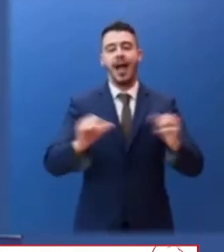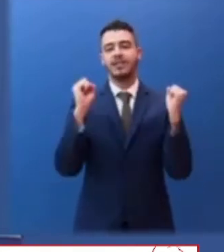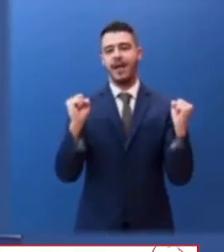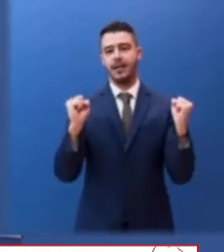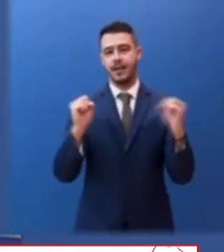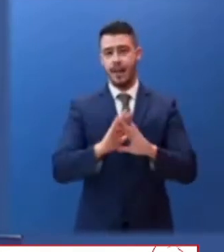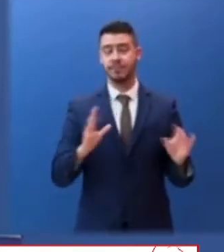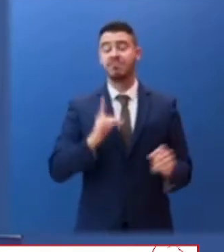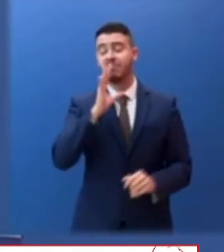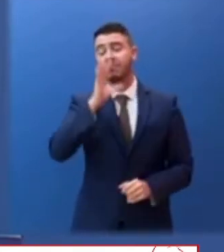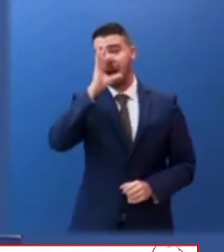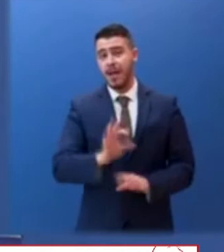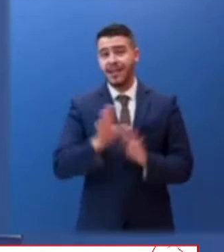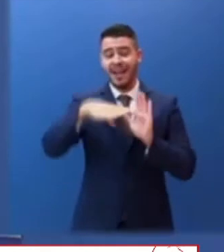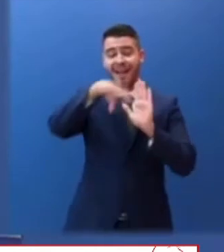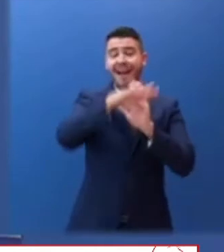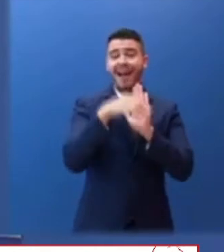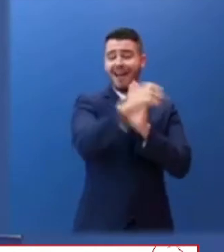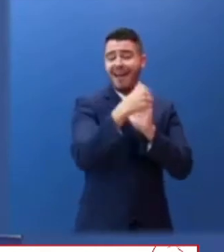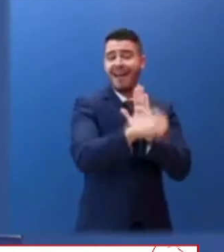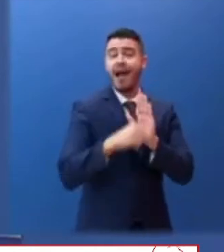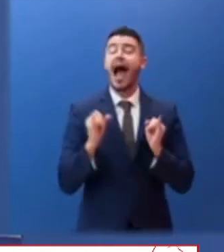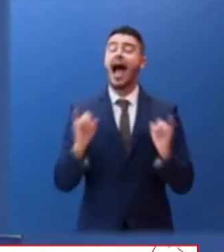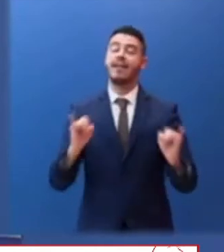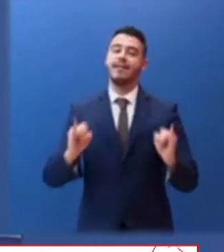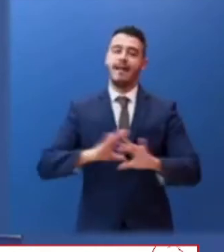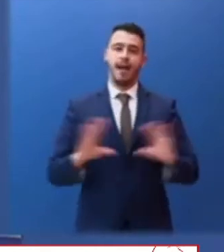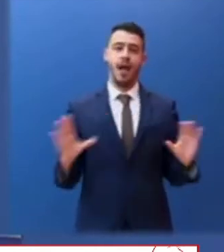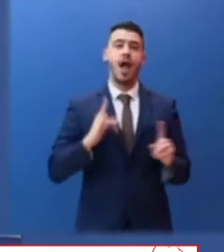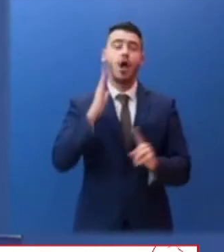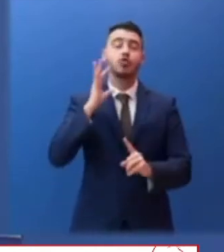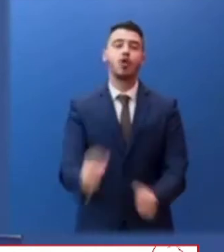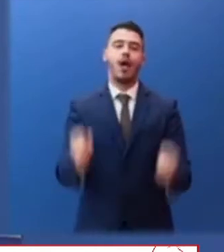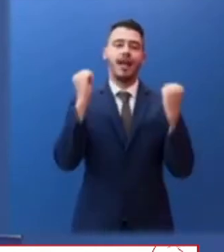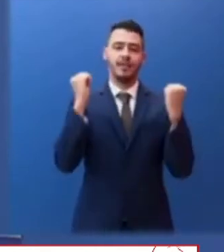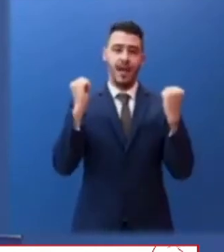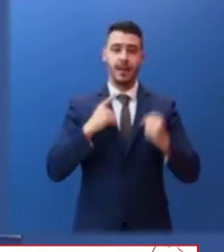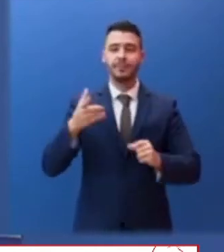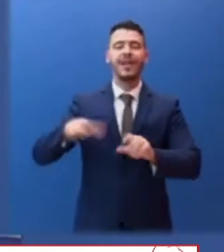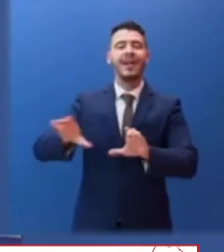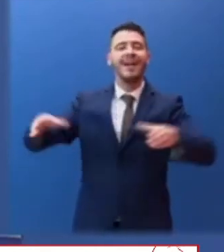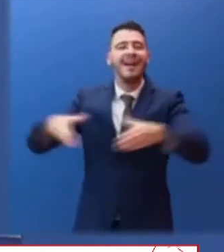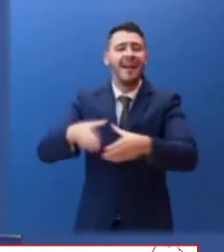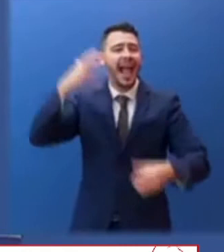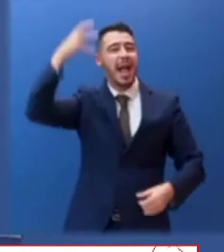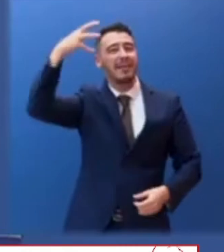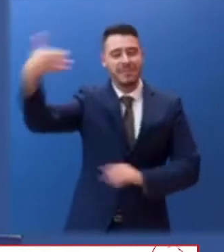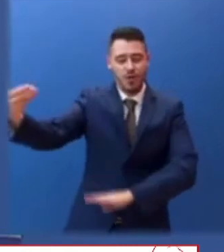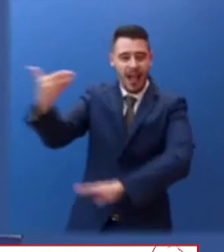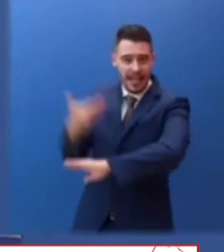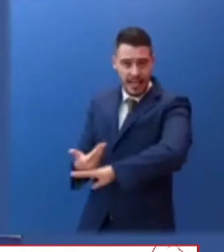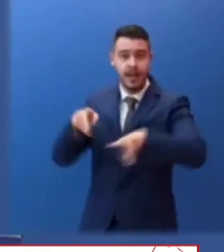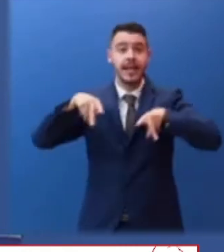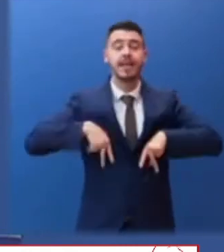αργός, αλλά πιο σίγουρος και πιο ασφαλής. Με αυτόν τον γνώμονα, κατόπιν σχετικών εισηγήσεων της Επιτροπής των Ειδικών, η